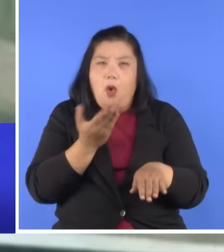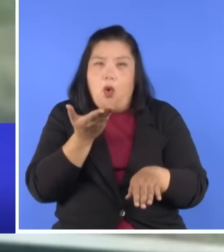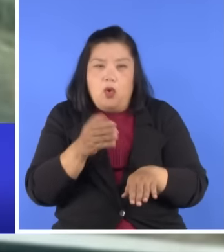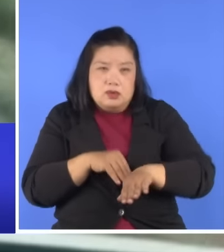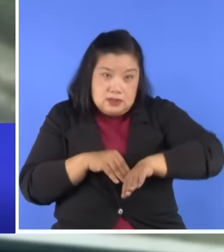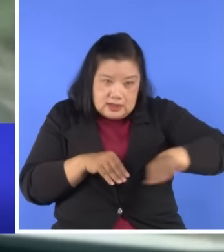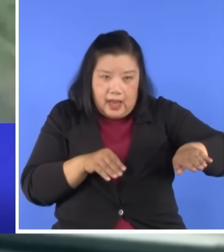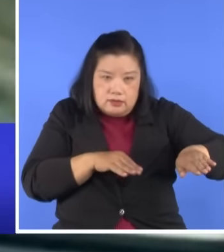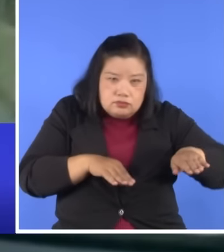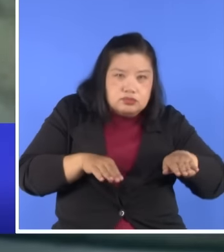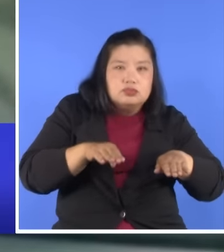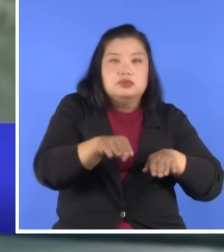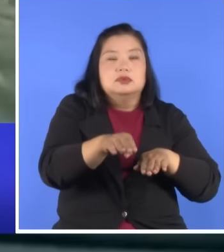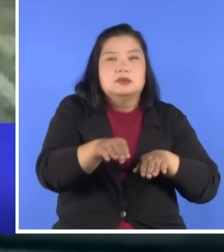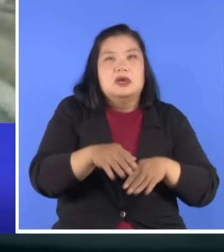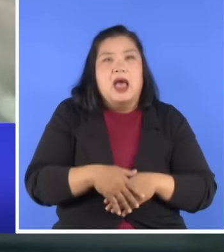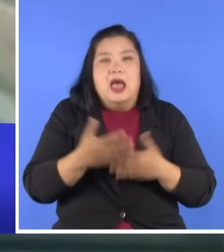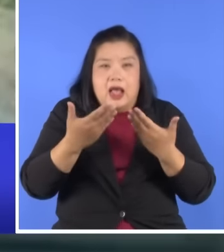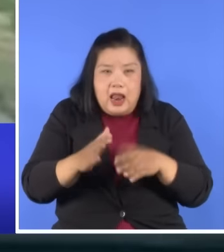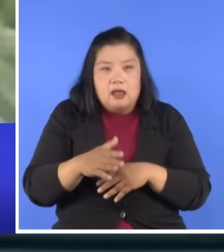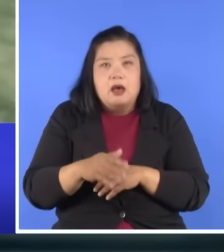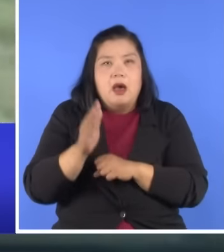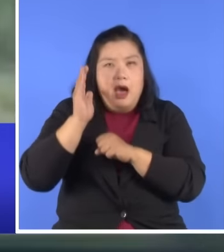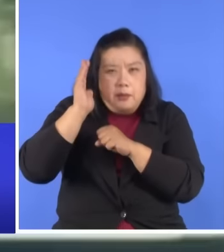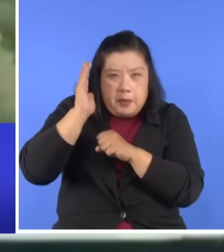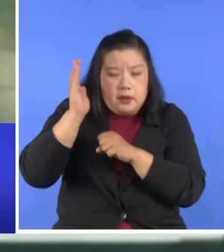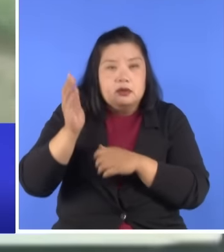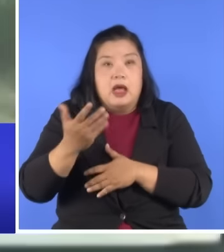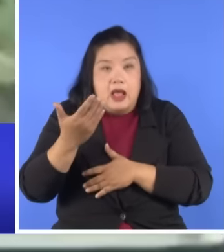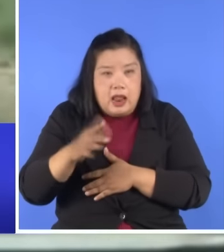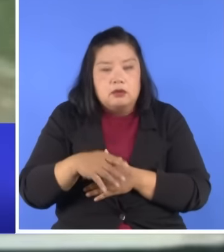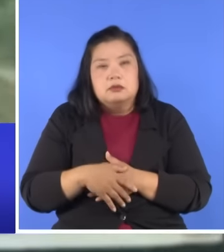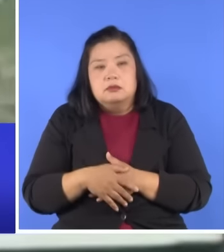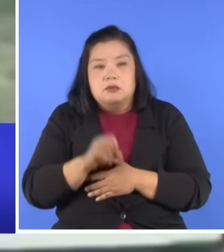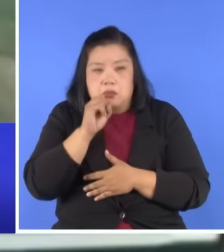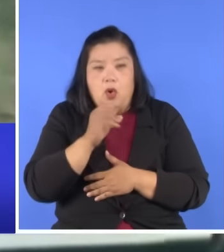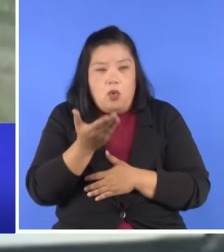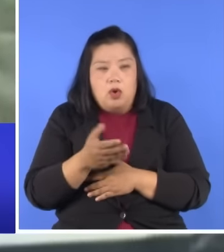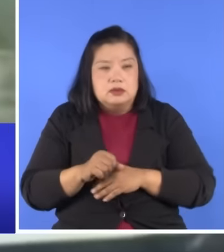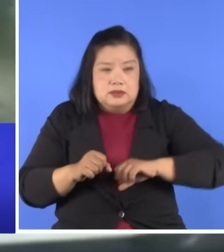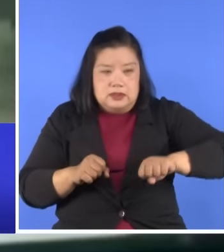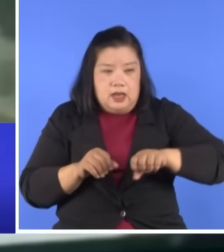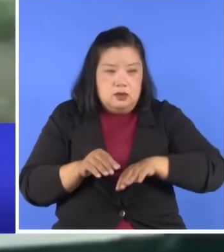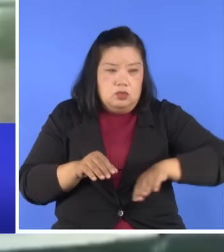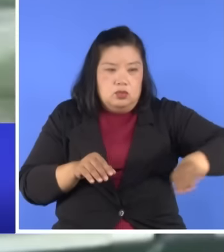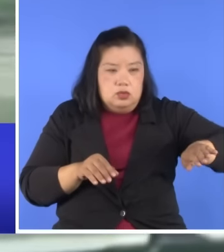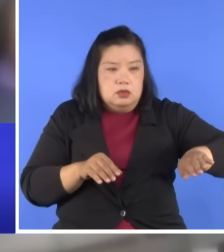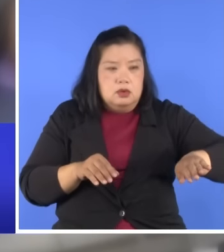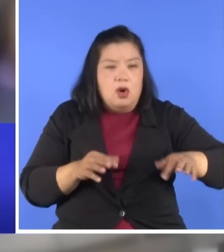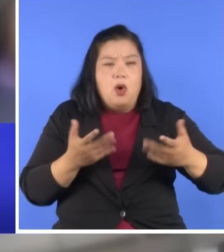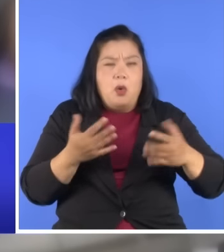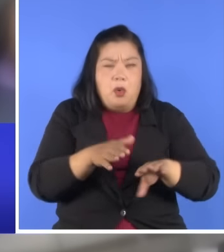ค่ะจนเาประกาศตะโกนอยู่พูดซ้ำๆเป็น 10รอบรถบรรทุกชิดซ้ายหน่อยครับนี่กว่าจะชิดได้คุณผู้ชม